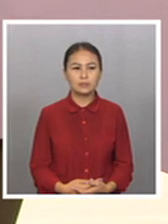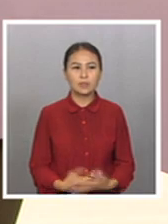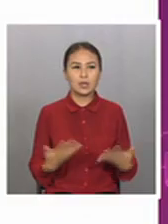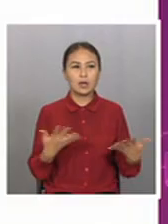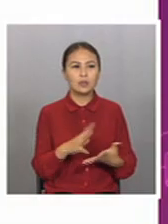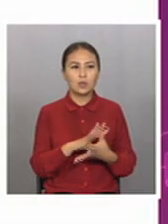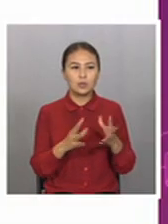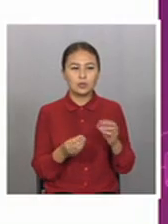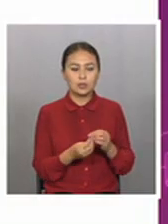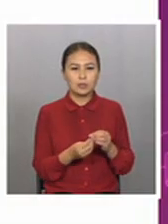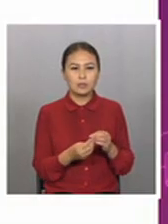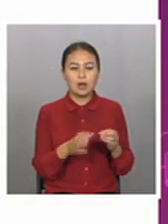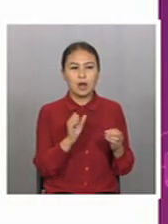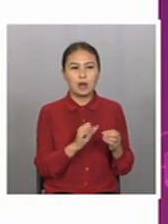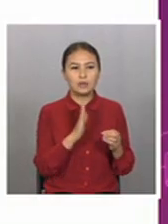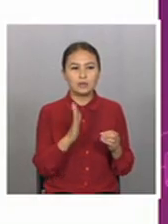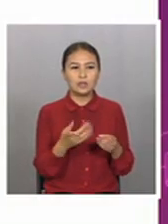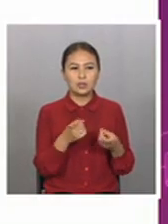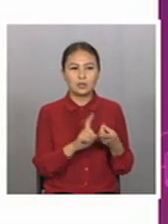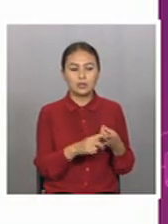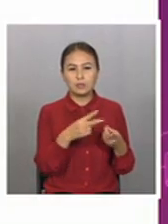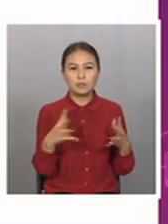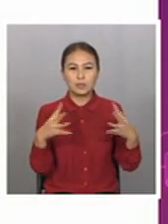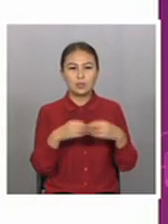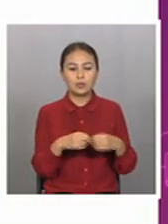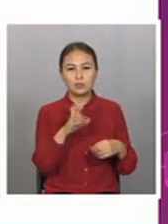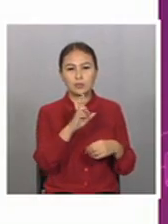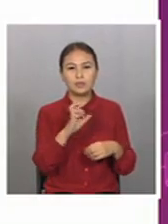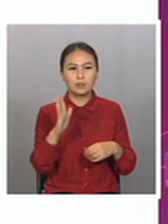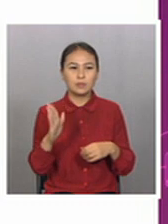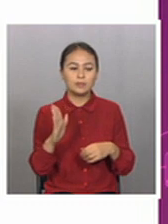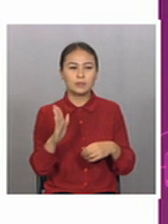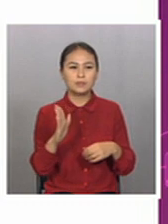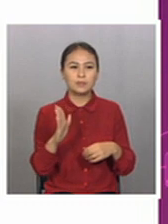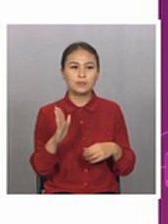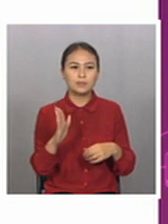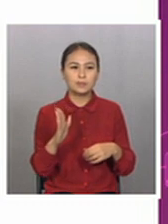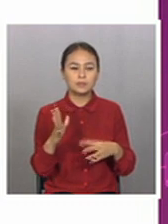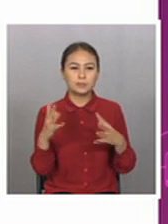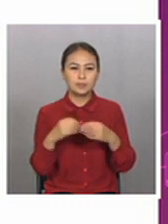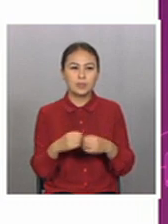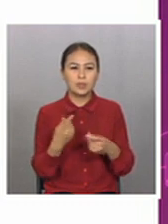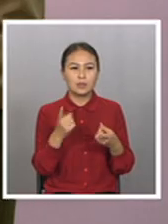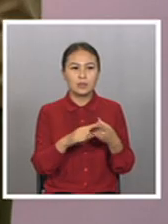шығарамыз? А В жиындарының бірігуі В А жиындарының бірігуіне